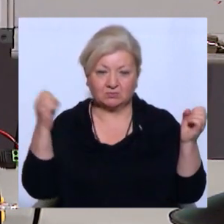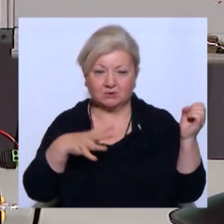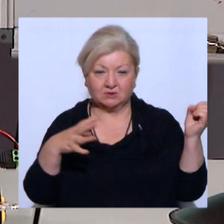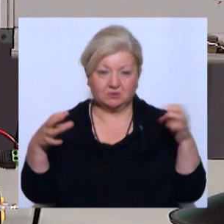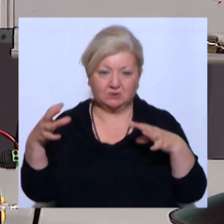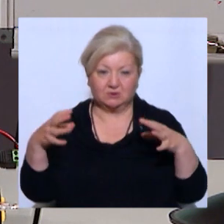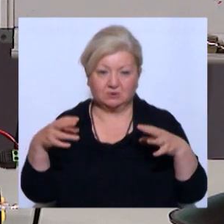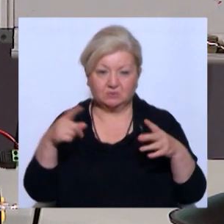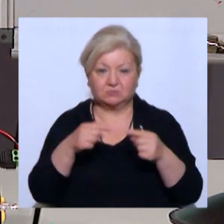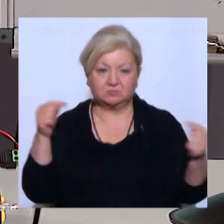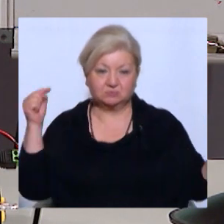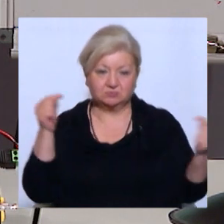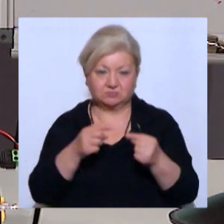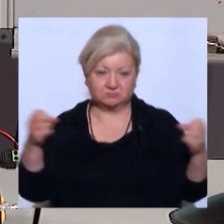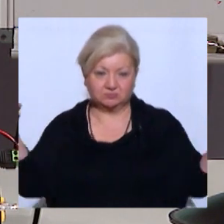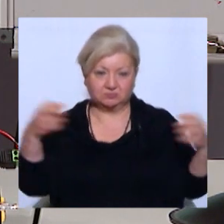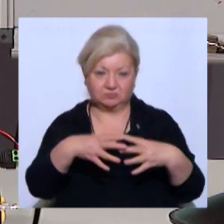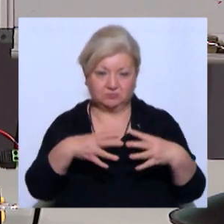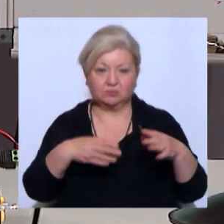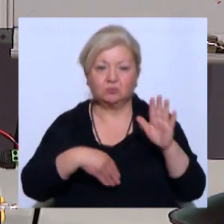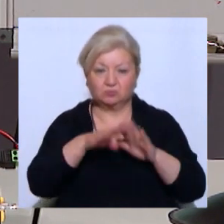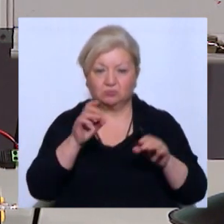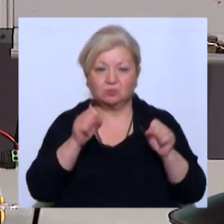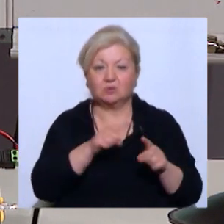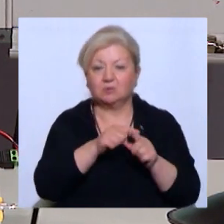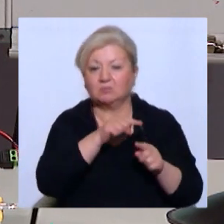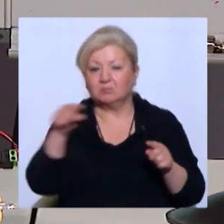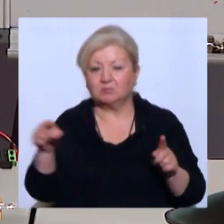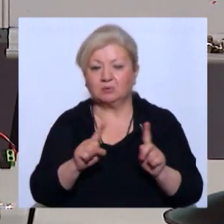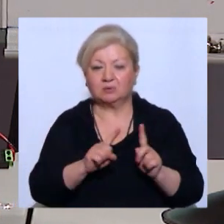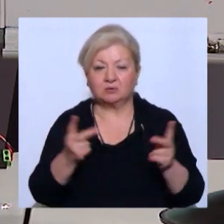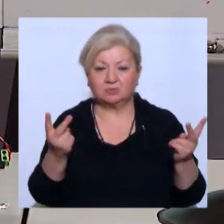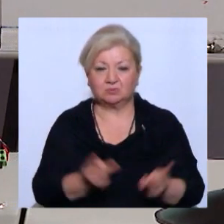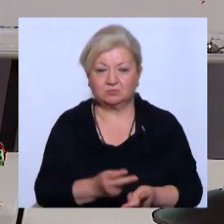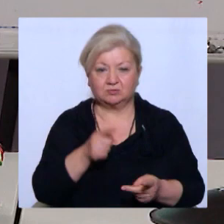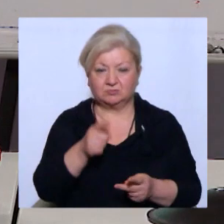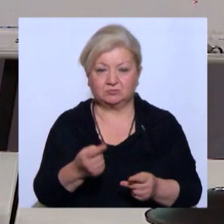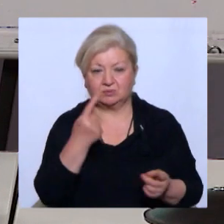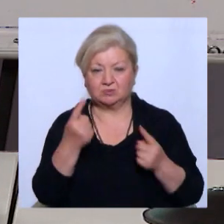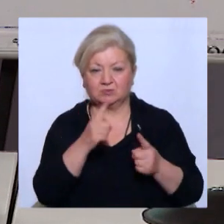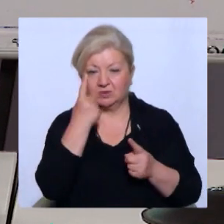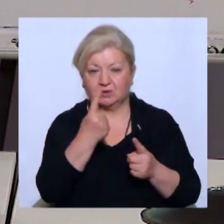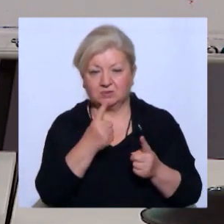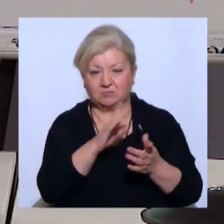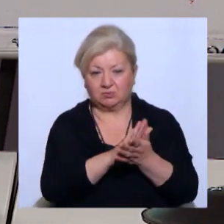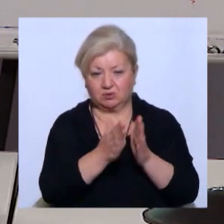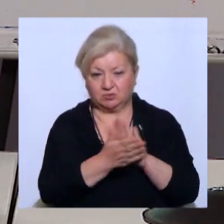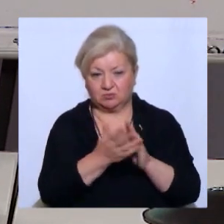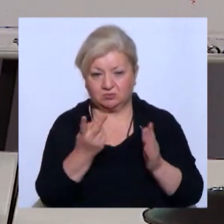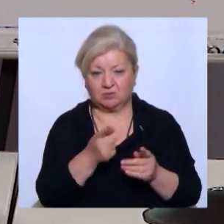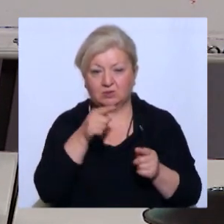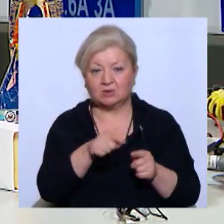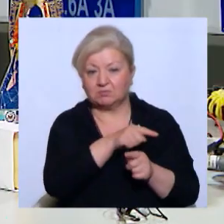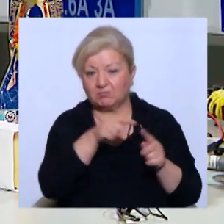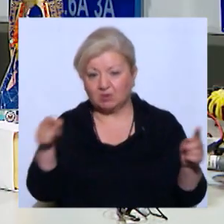ბგერის წყარო ერთმანეთის საპირისპიროდ მივმართოთ. რა მანძილი უნდა იყოს ამ ბგერის წყაროებს შორის, ეს ერთ-ერთი